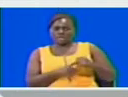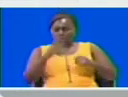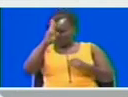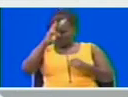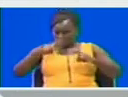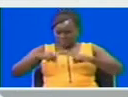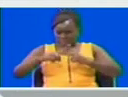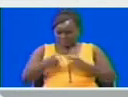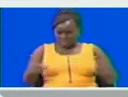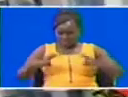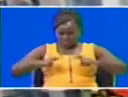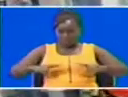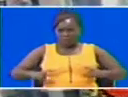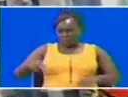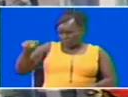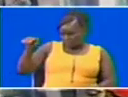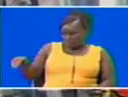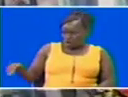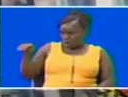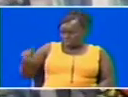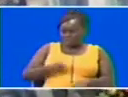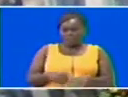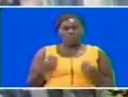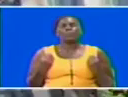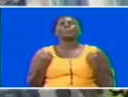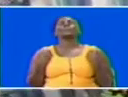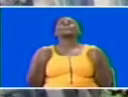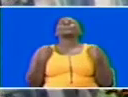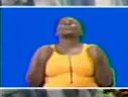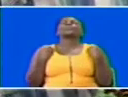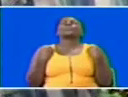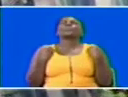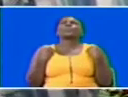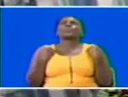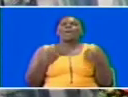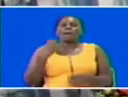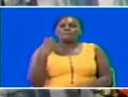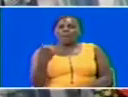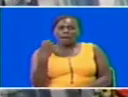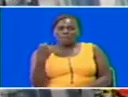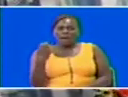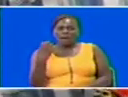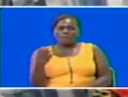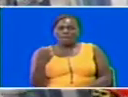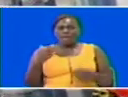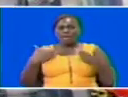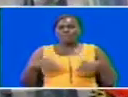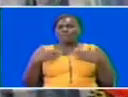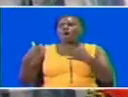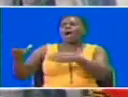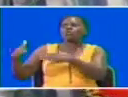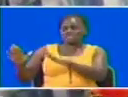uchunguzi. Asubuhi leo nikiwa nimelala, nimegongewa na msichana wangu, akaniambia kuna watu wako